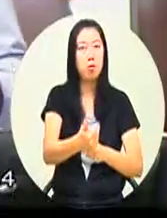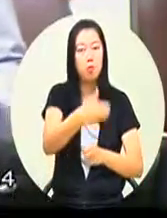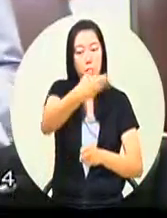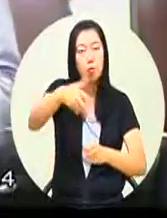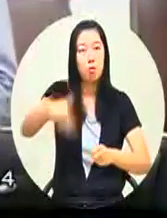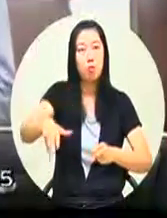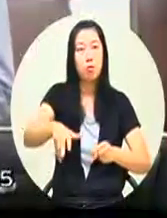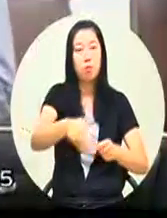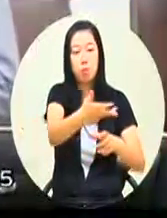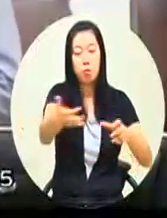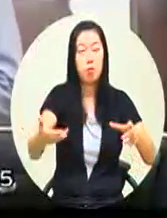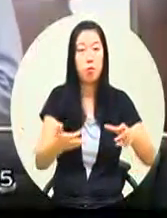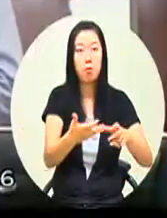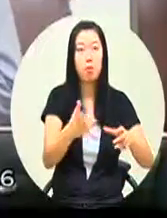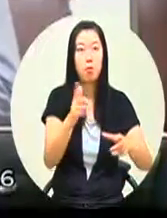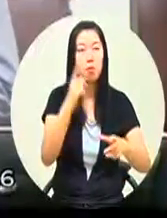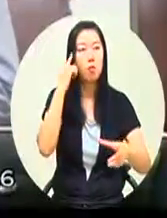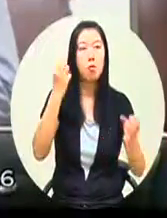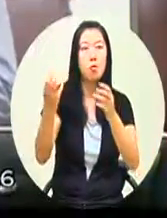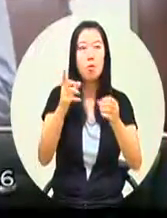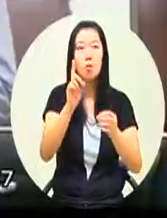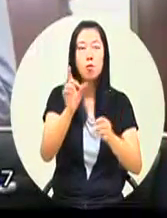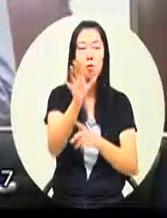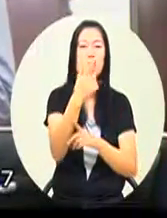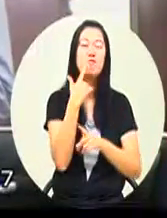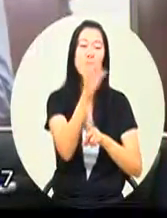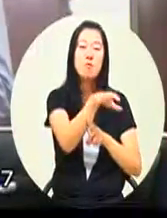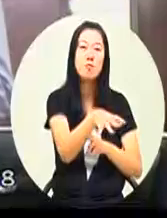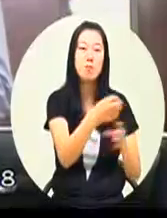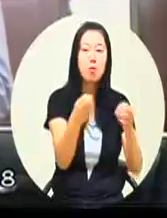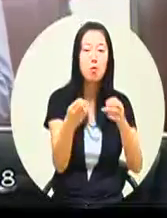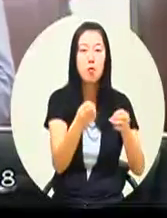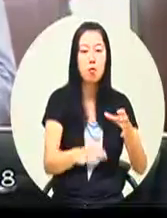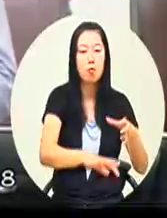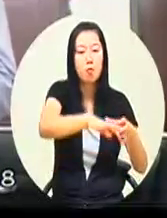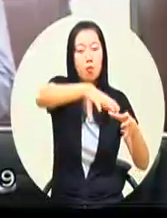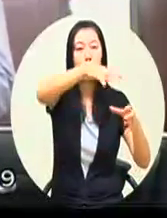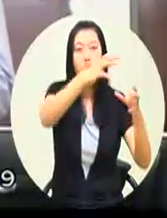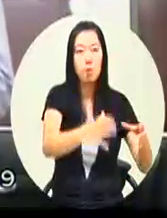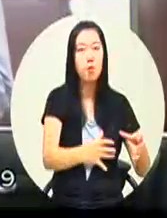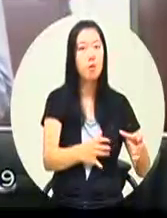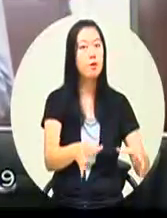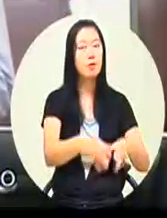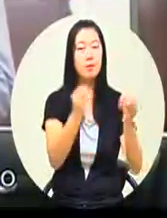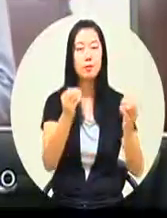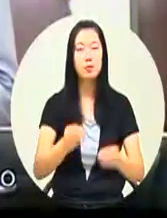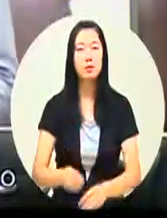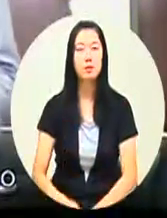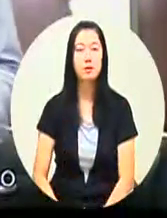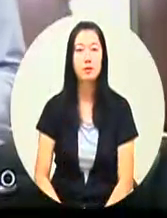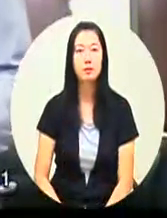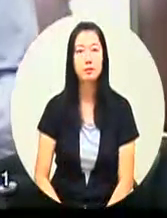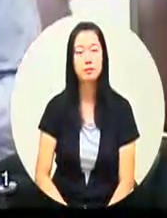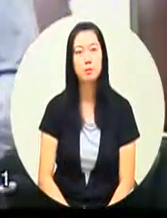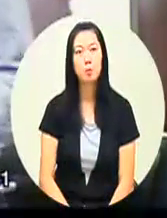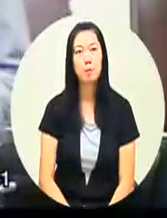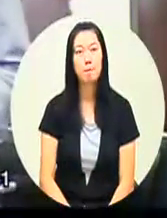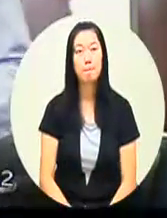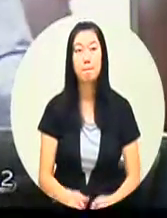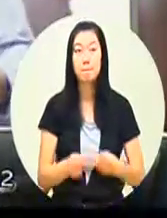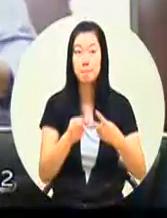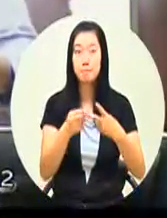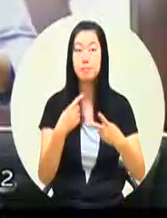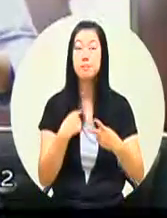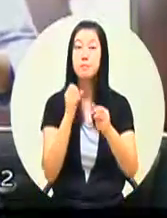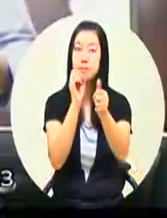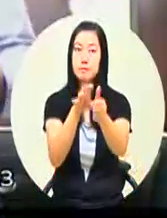不用每个特种工，没被去那边美容水库，是不是水库的问题了这个是很好那我们是一直持续这样关注。啊，第二个先口头